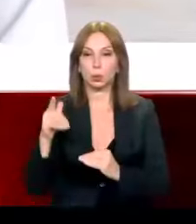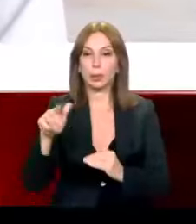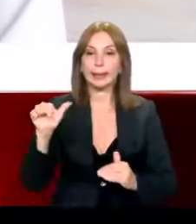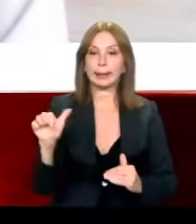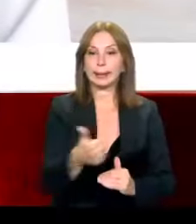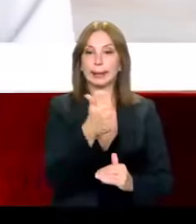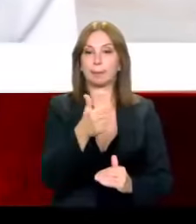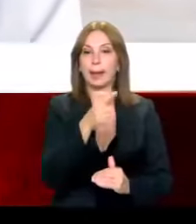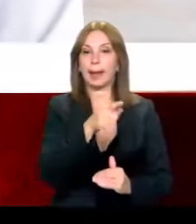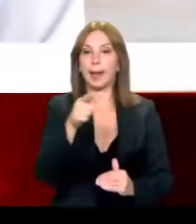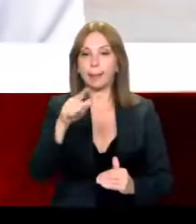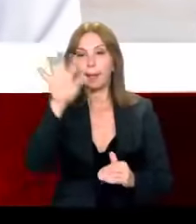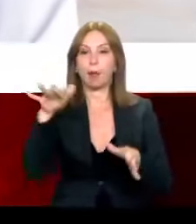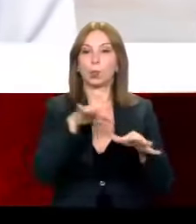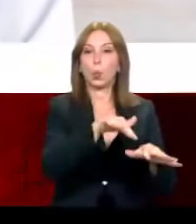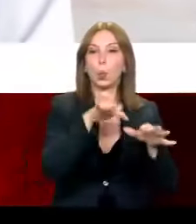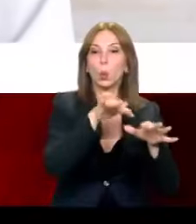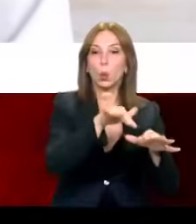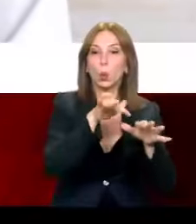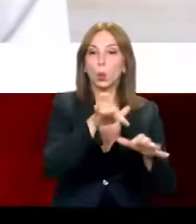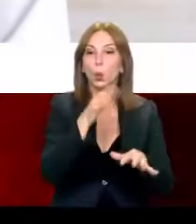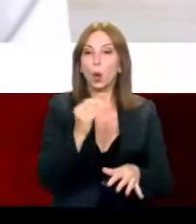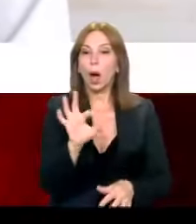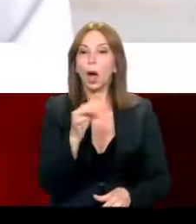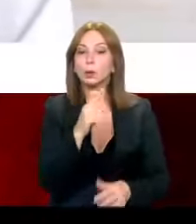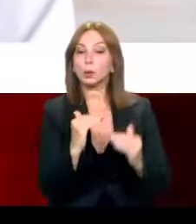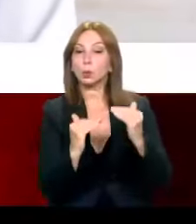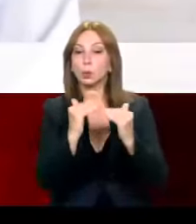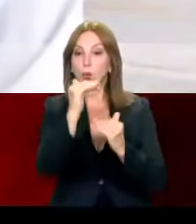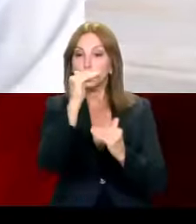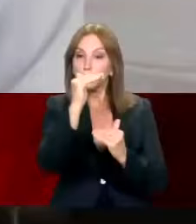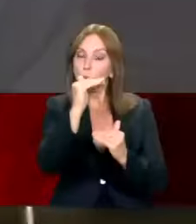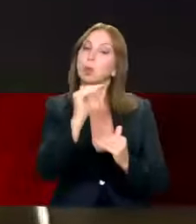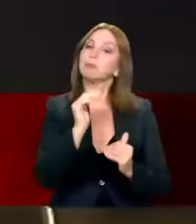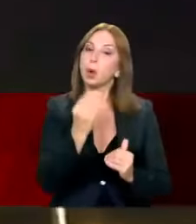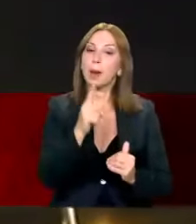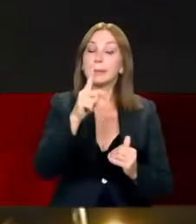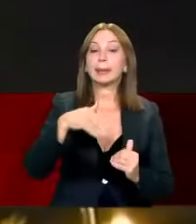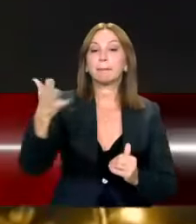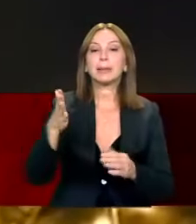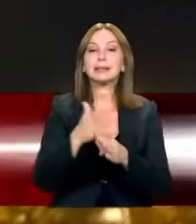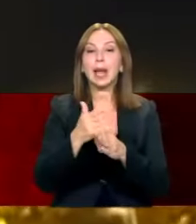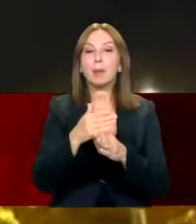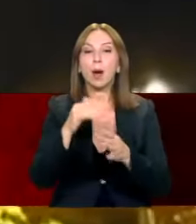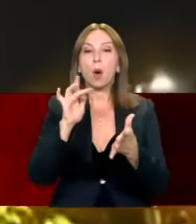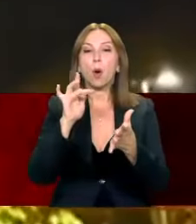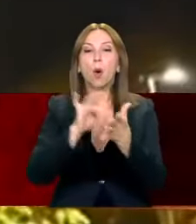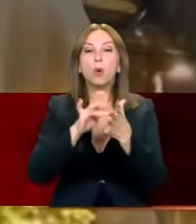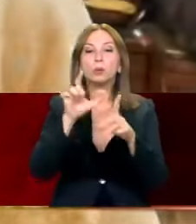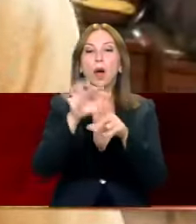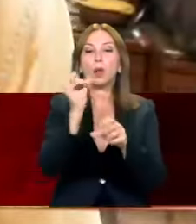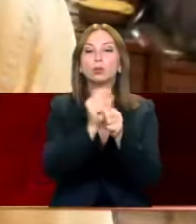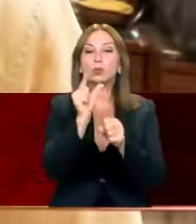değerli metaller olan talep de artıyor. Bu da aynı zamanda da altının yükselişini bu noktada destekliyor. Bir diğer neden de Orta Doğu'da yaşanan